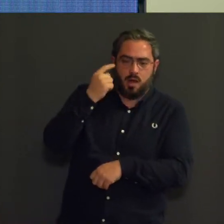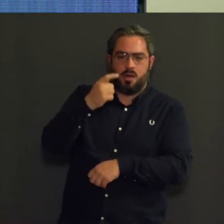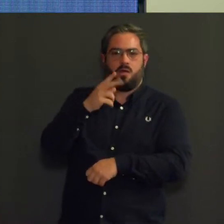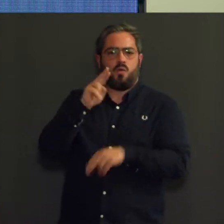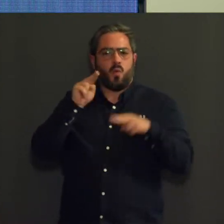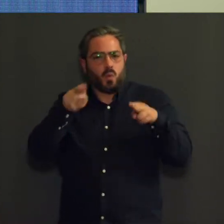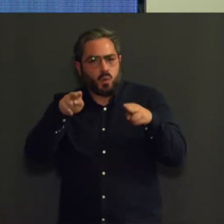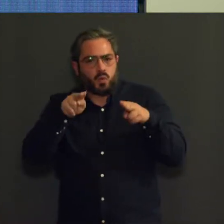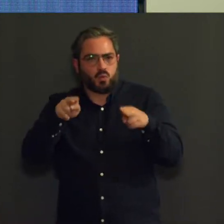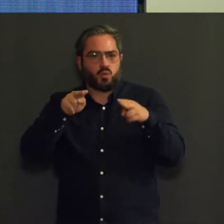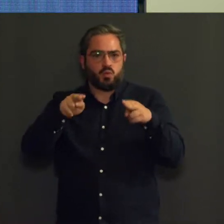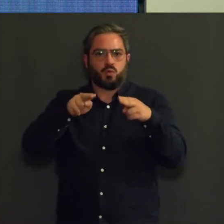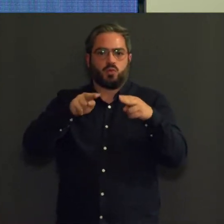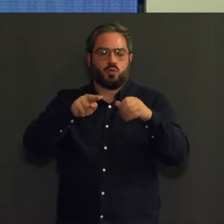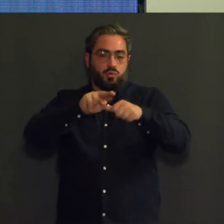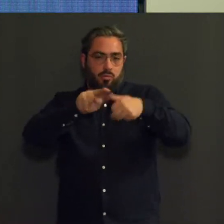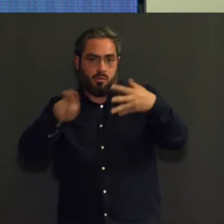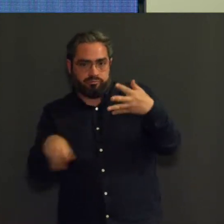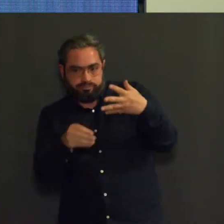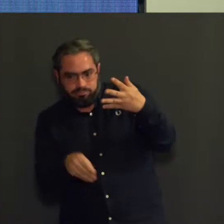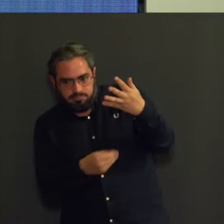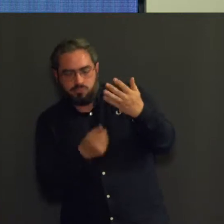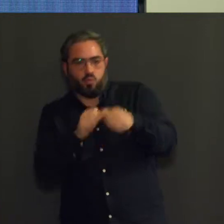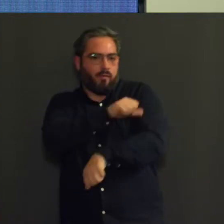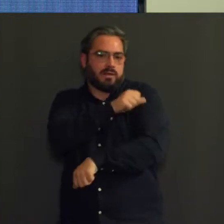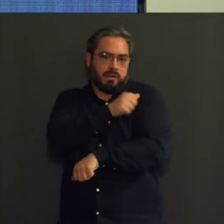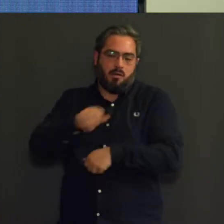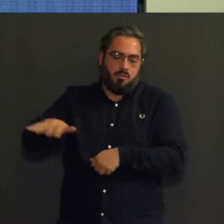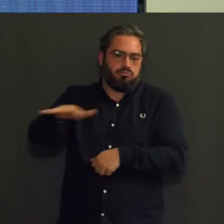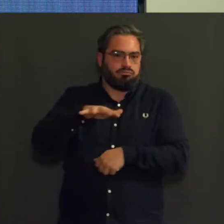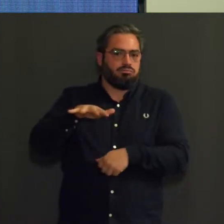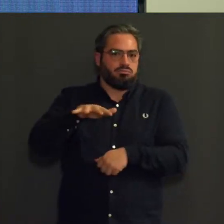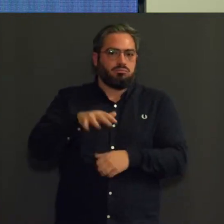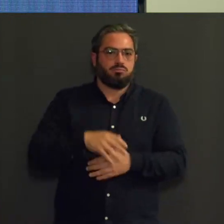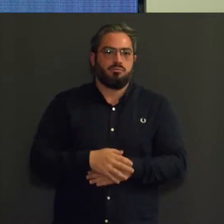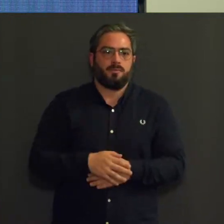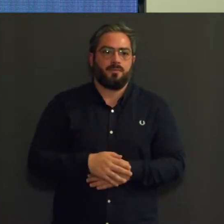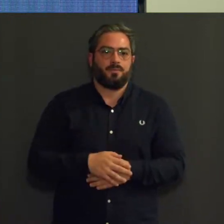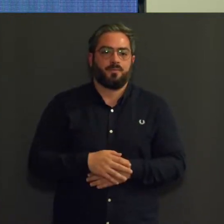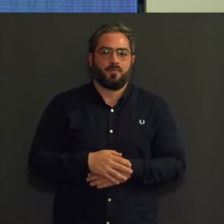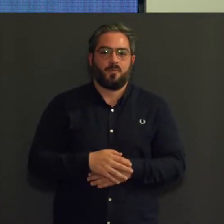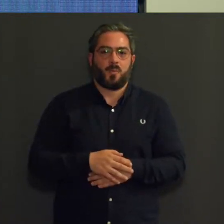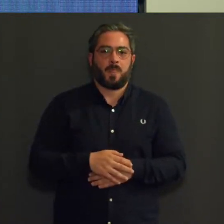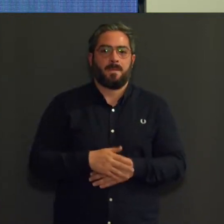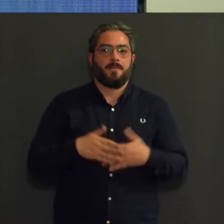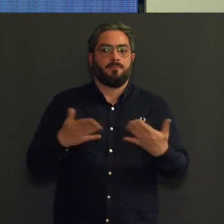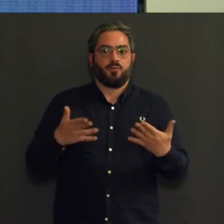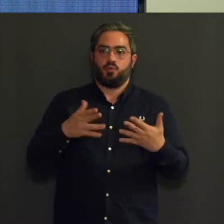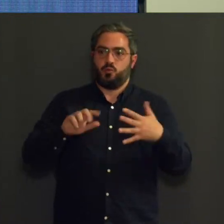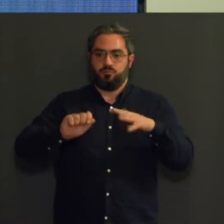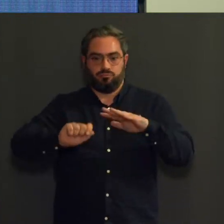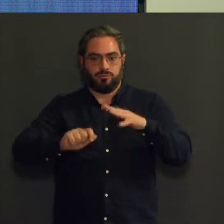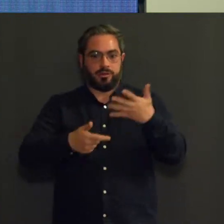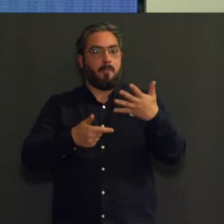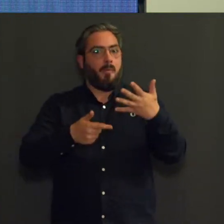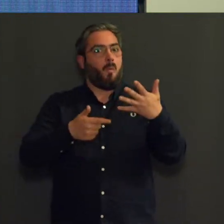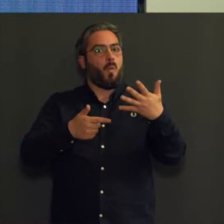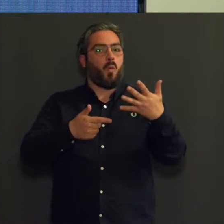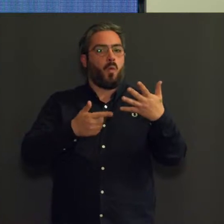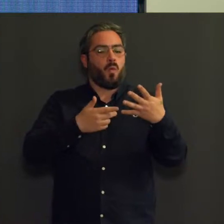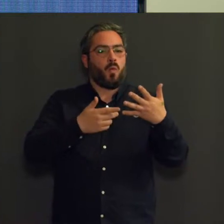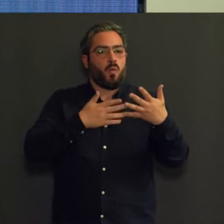en addition aux vaccins européens et par un seul autre grand pays qui est l'Allemagne. Ces bons résultats sont liés au fait